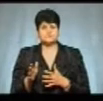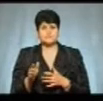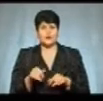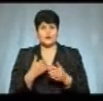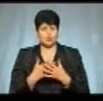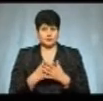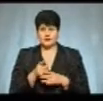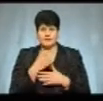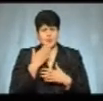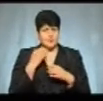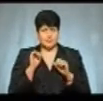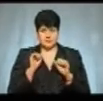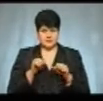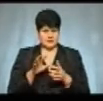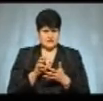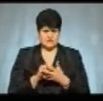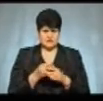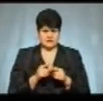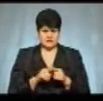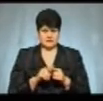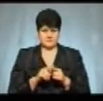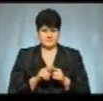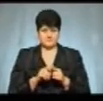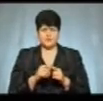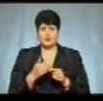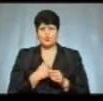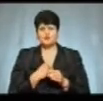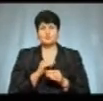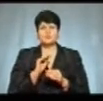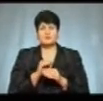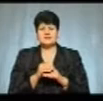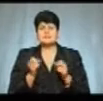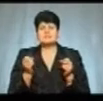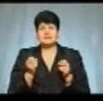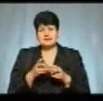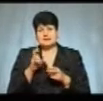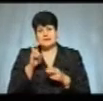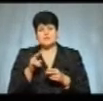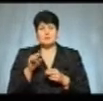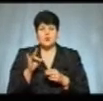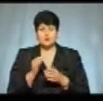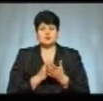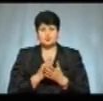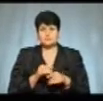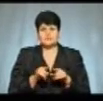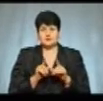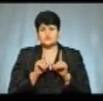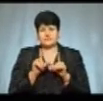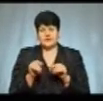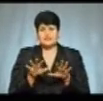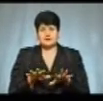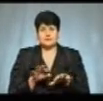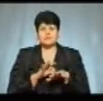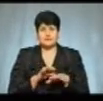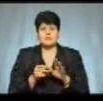Тобто таки не мали права вони займатися таким видом діяльності. Так, від себе хочу додати, що спеціалістами Держпродспоживслужби також виїхали на місце,